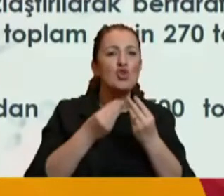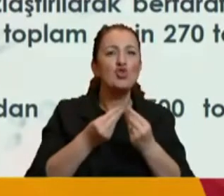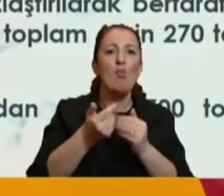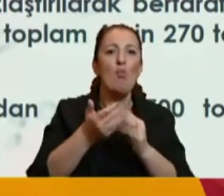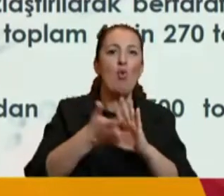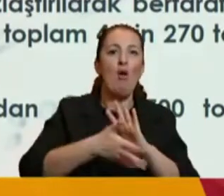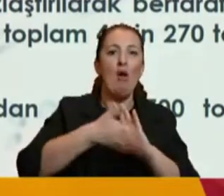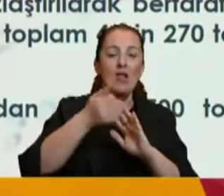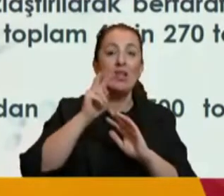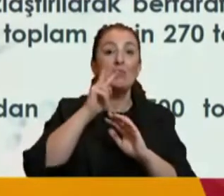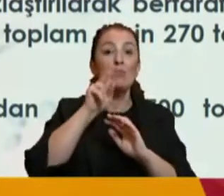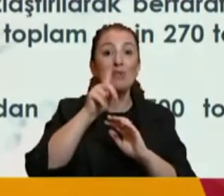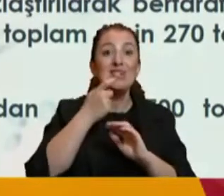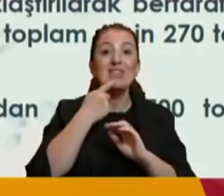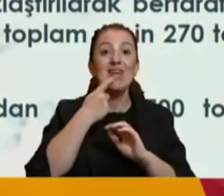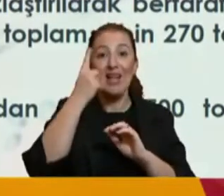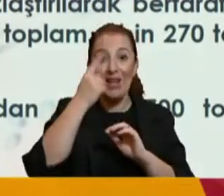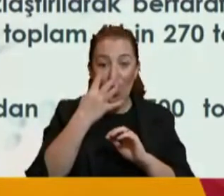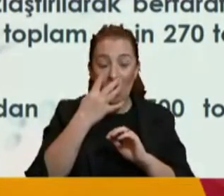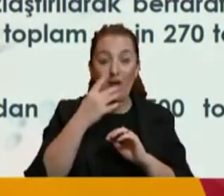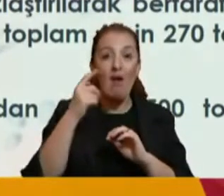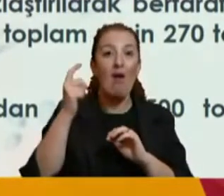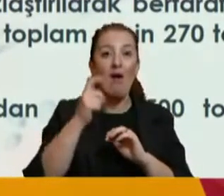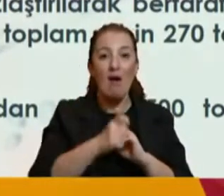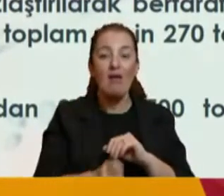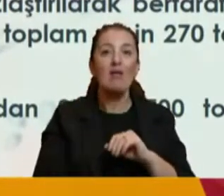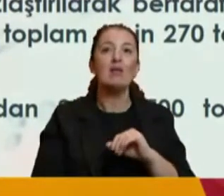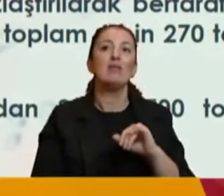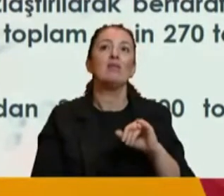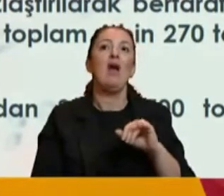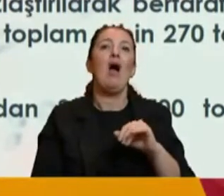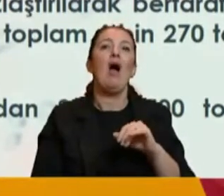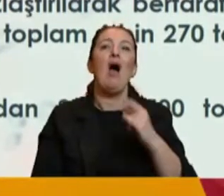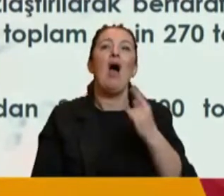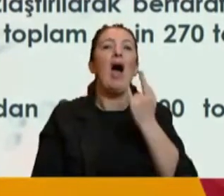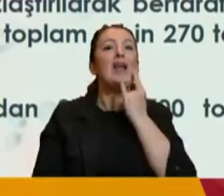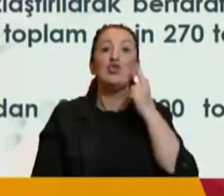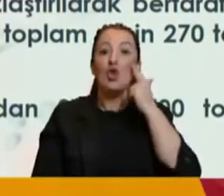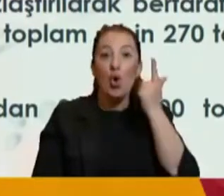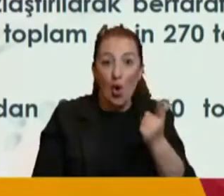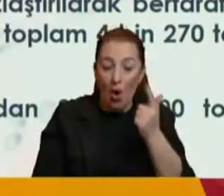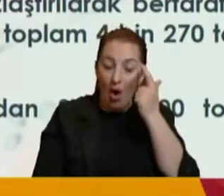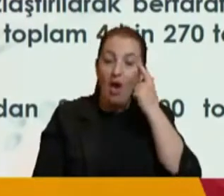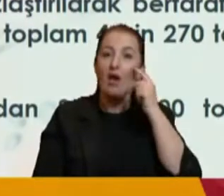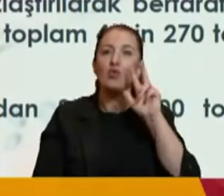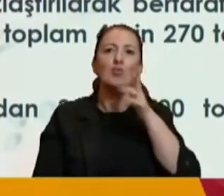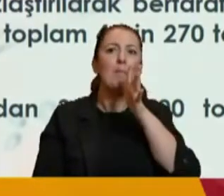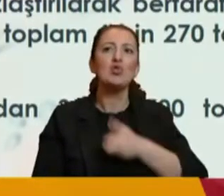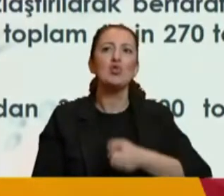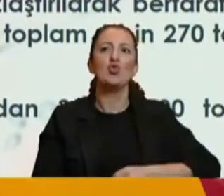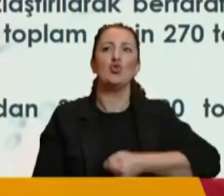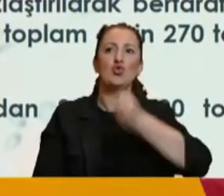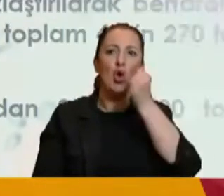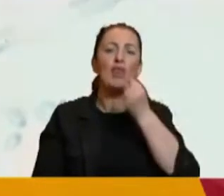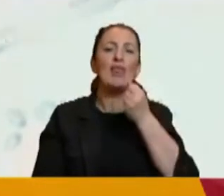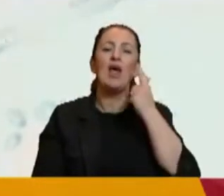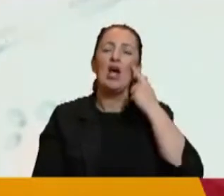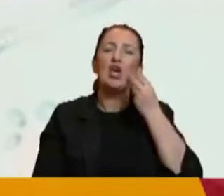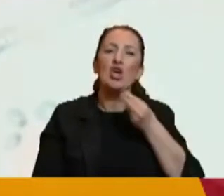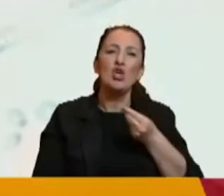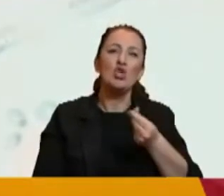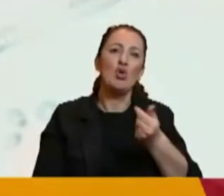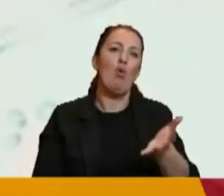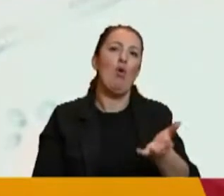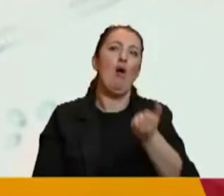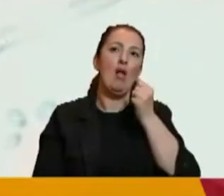12021 yılın ilk 4 ayında da gene Haliç tabanindan 3500 ton çamur çıkardı Evet